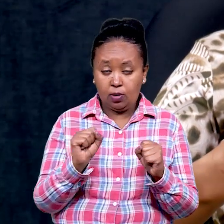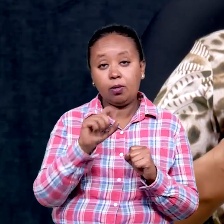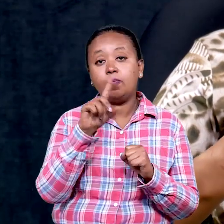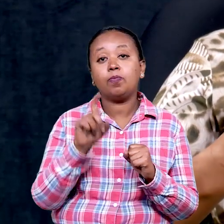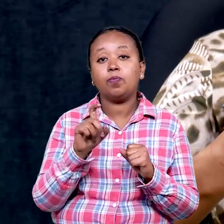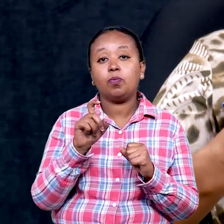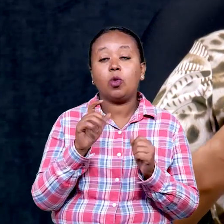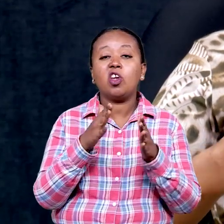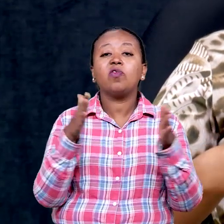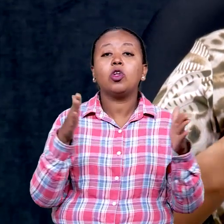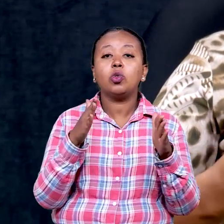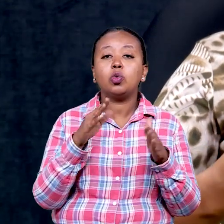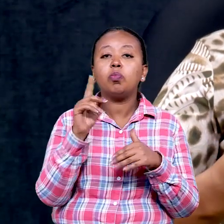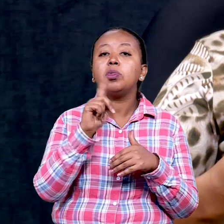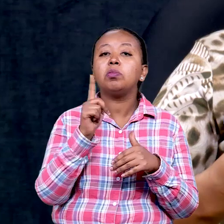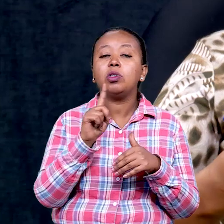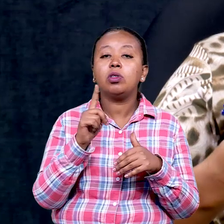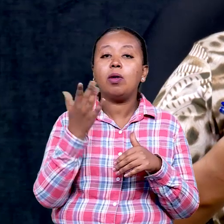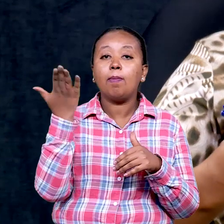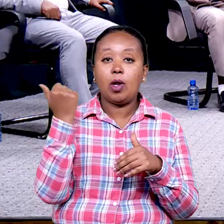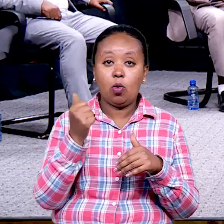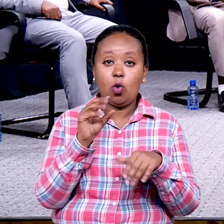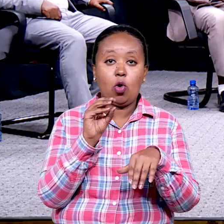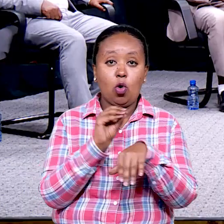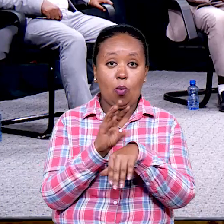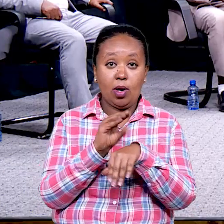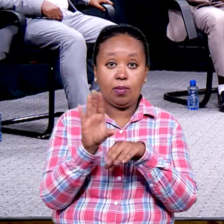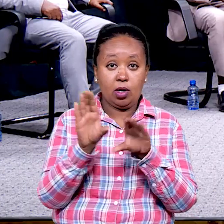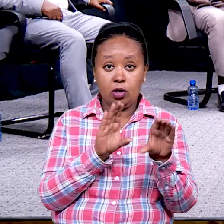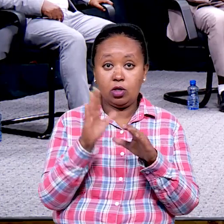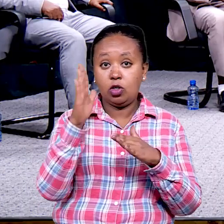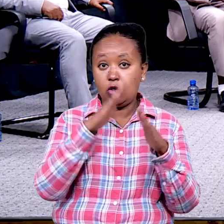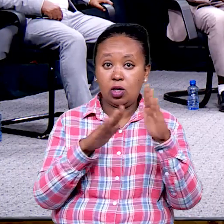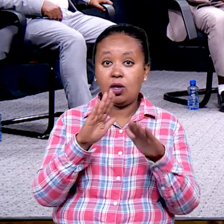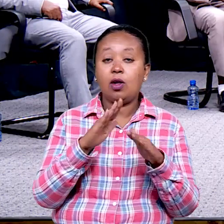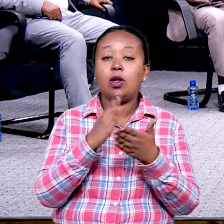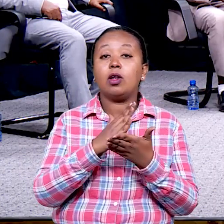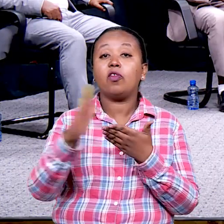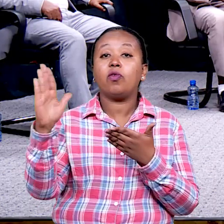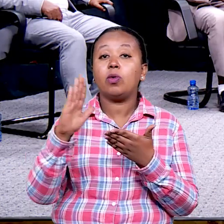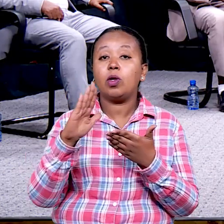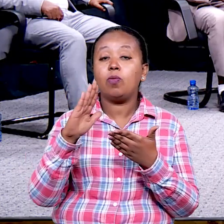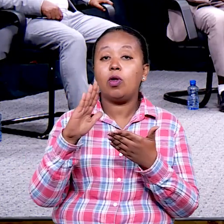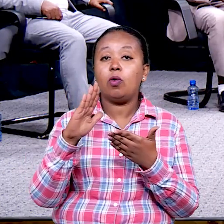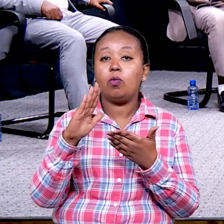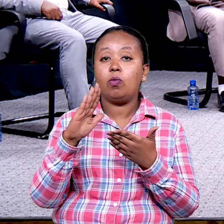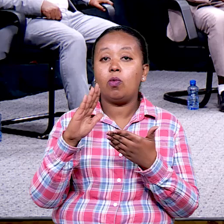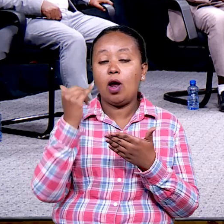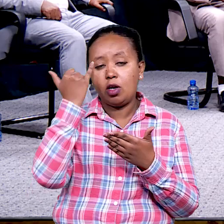እንችላለን? ክፍተቶችስ ምንድን ነበሩ? ሪኮመንድ የሚደረጉስ ለችግሮቹ እንዲቀረፉ